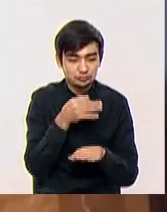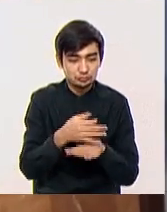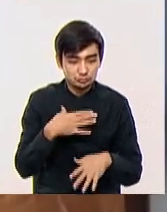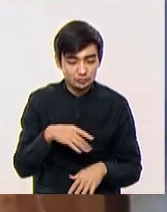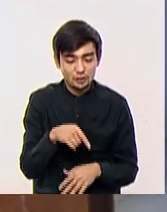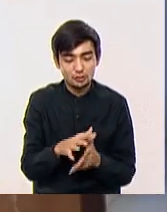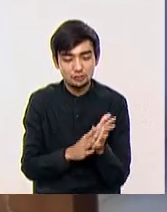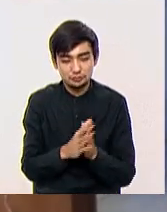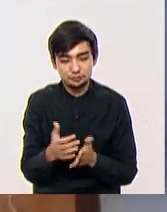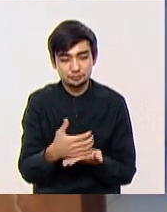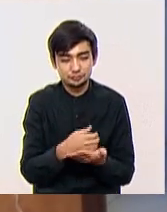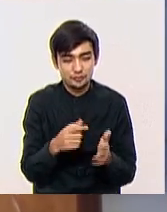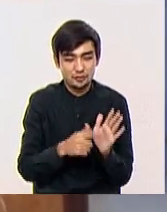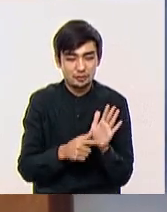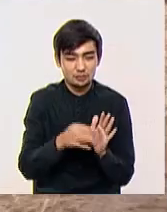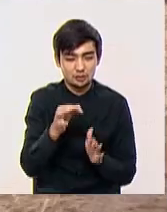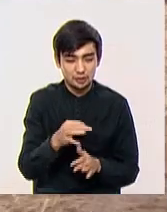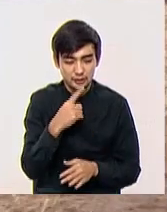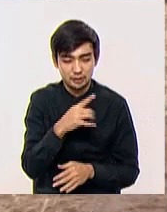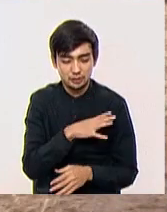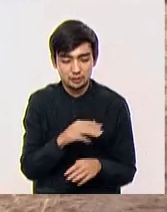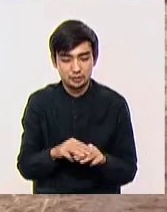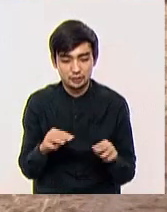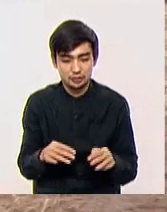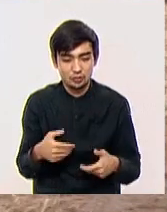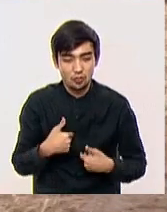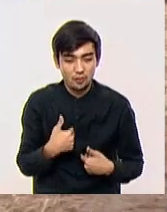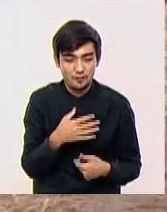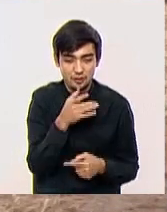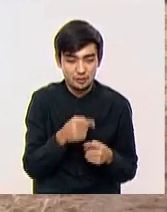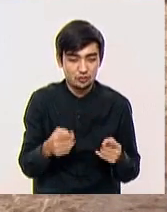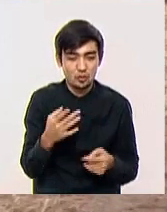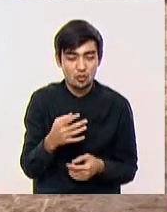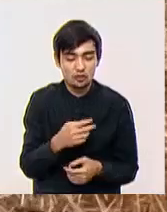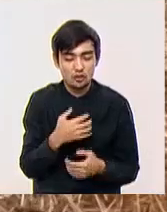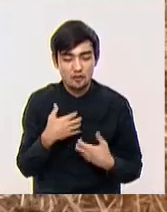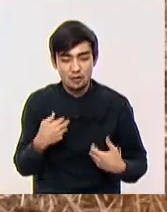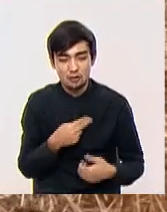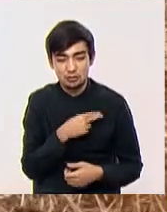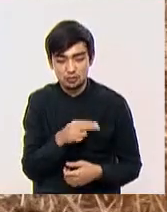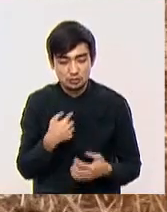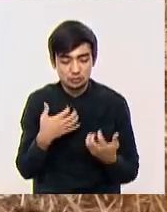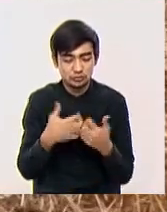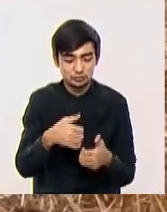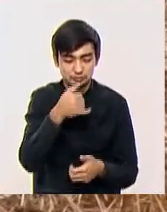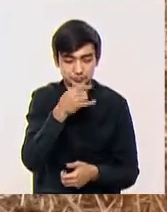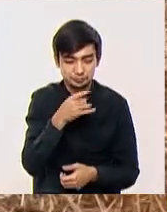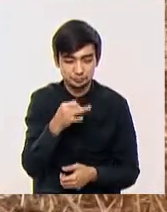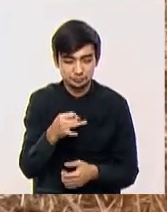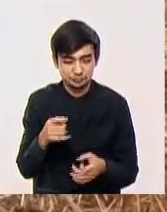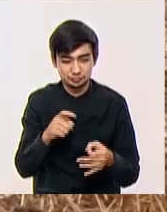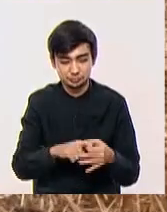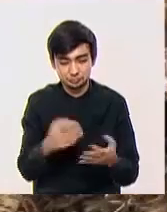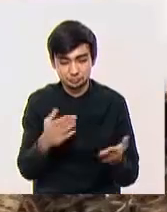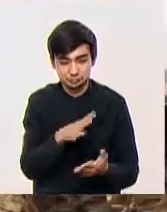қажетті жем-шөптің тек 70% жиналды деген министр Қуаңшылық кезінде қанша бас малдың қырылғанын санай алмаймыз, тек ресми тіркелген